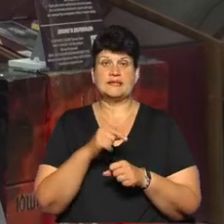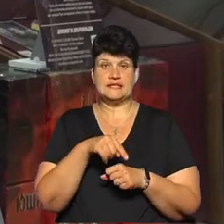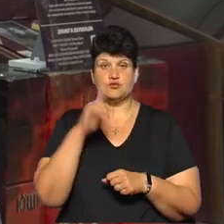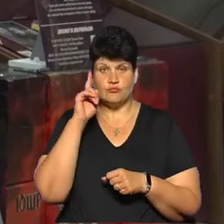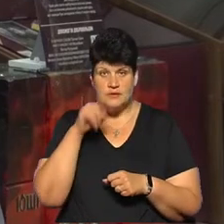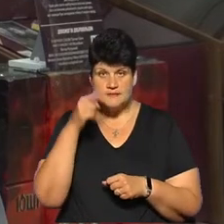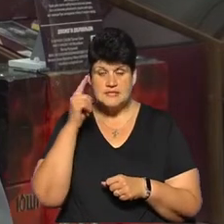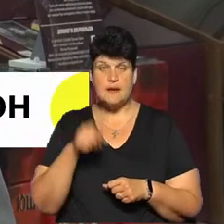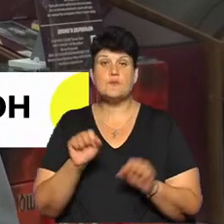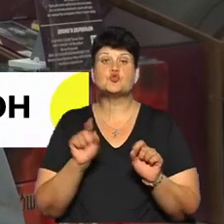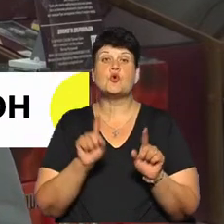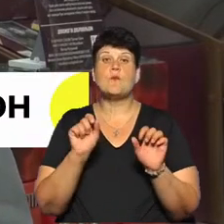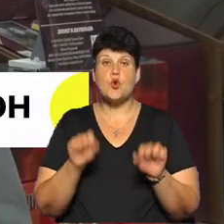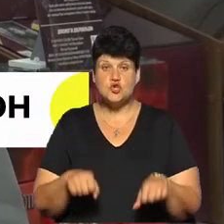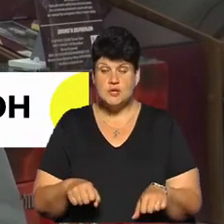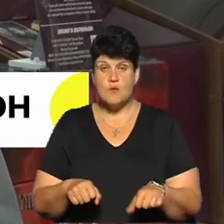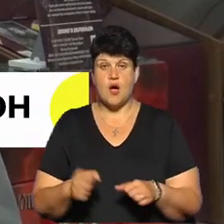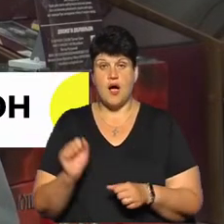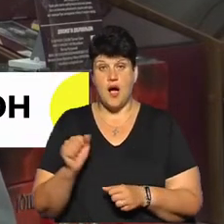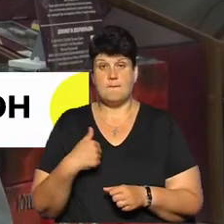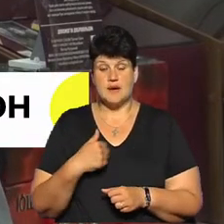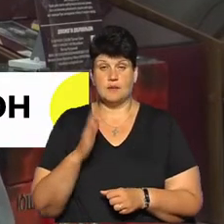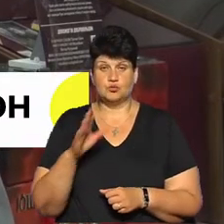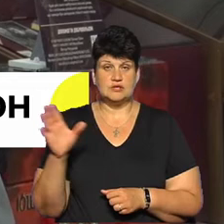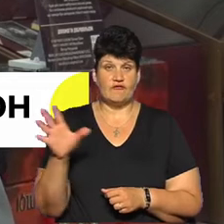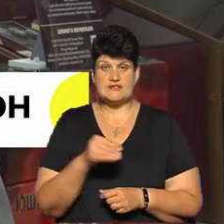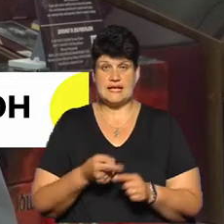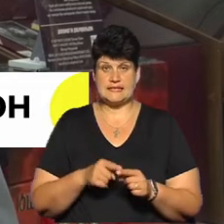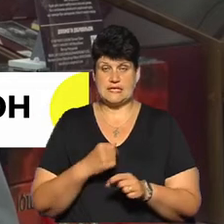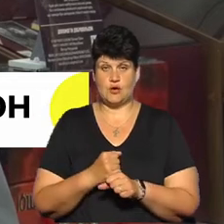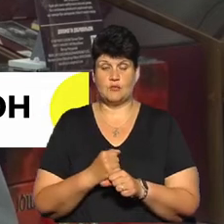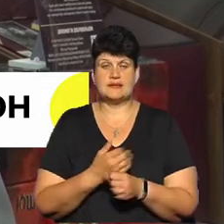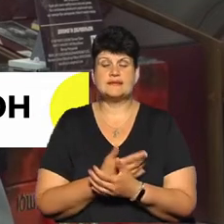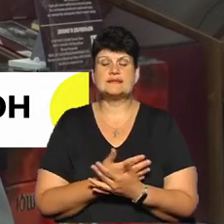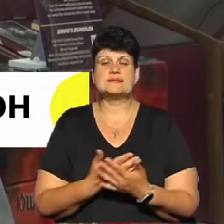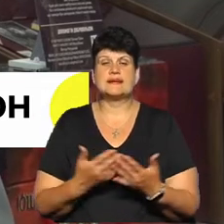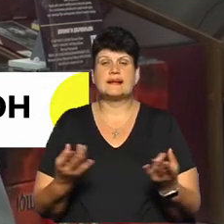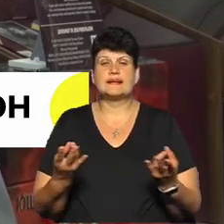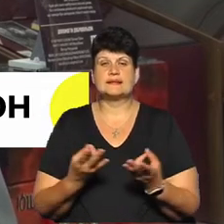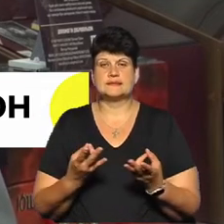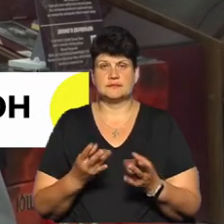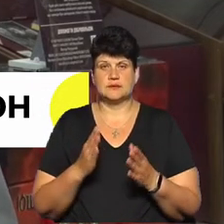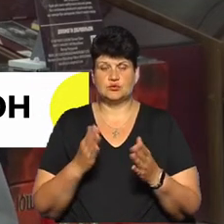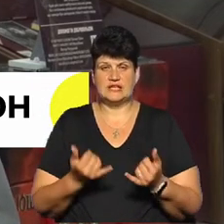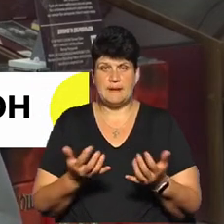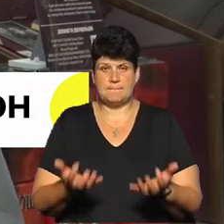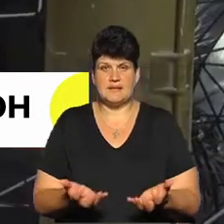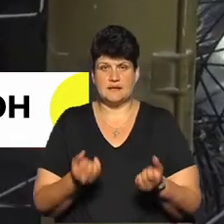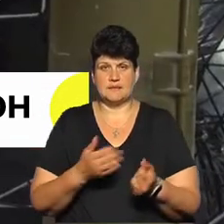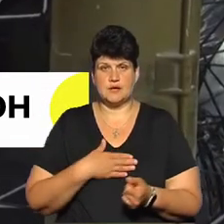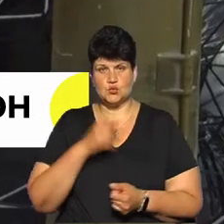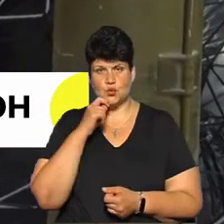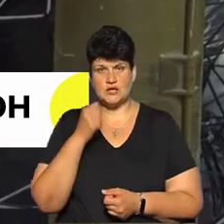і те, що ми можемо. А ми будемо це все робити, скільки буде потрібно для підтримки нашої української